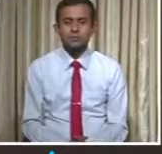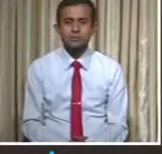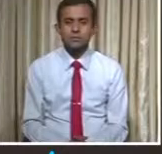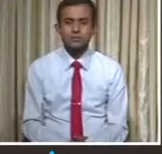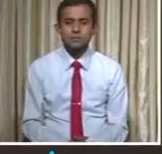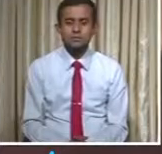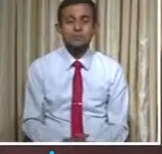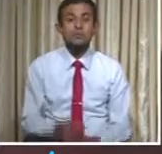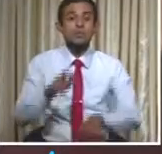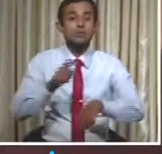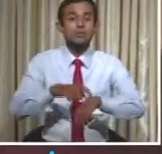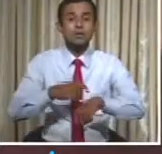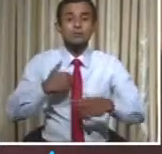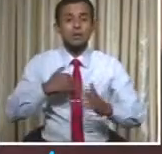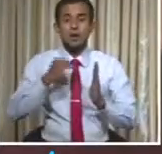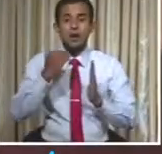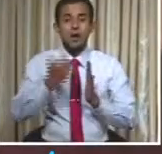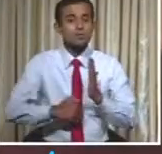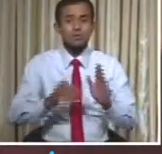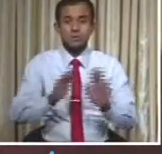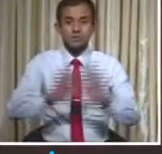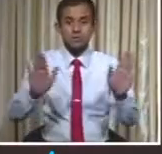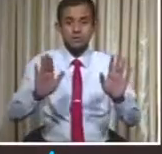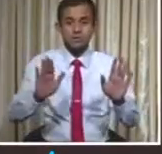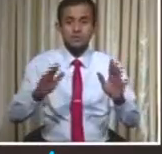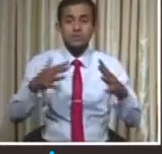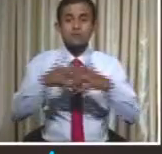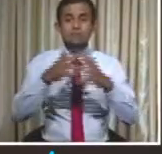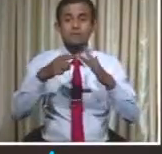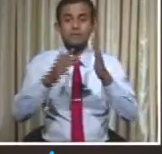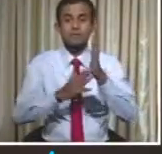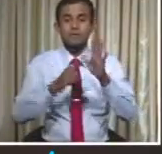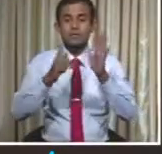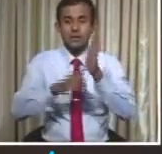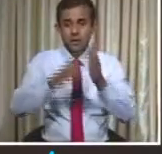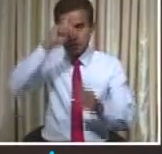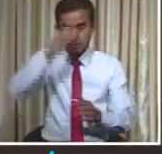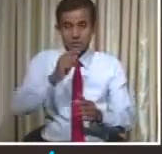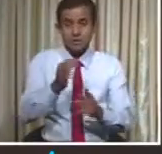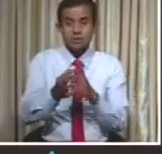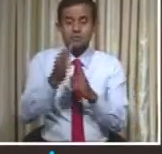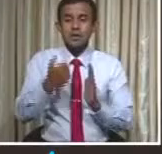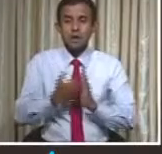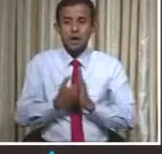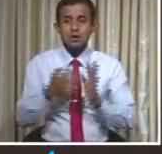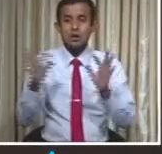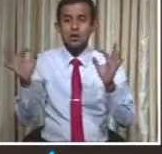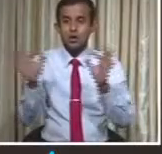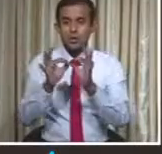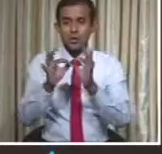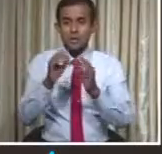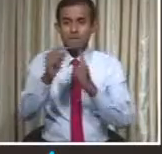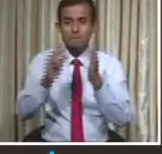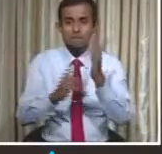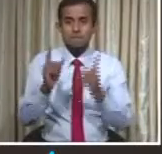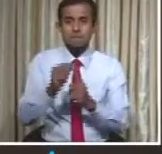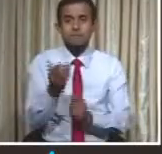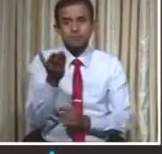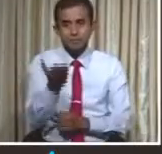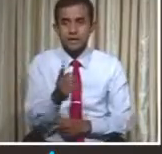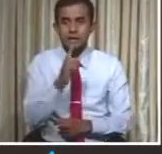ඔය වෙලාවල් මගෙන් අඩු කරන්න එපා කරගතා. ඔව් විමල් විරංශ මැතිතුමා. ගරු සභාපතිතුමනි මම ගරු බුද්ධික මන්ත්‍රීතුමාගේ ඉල්ලා